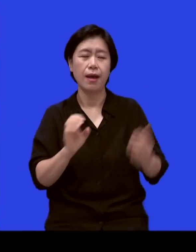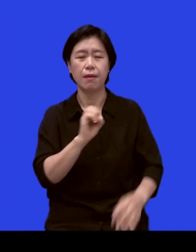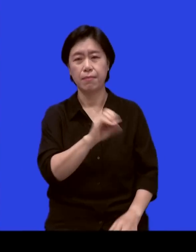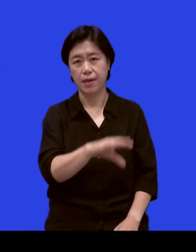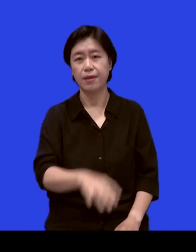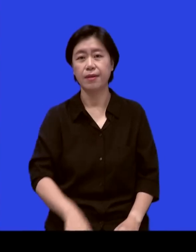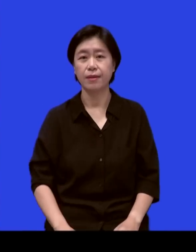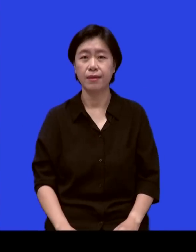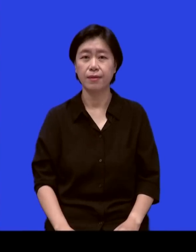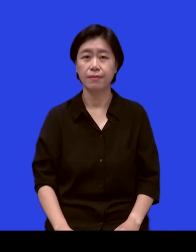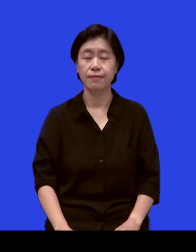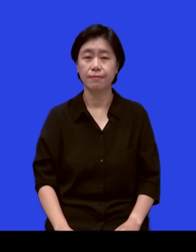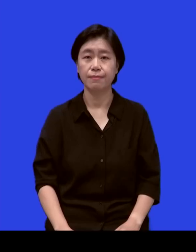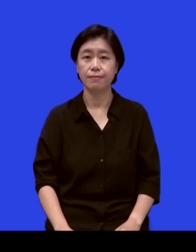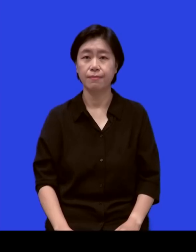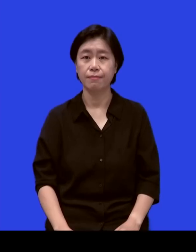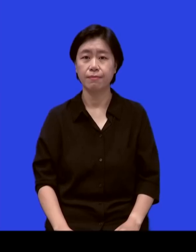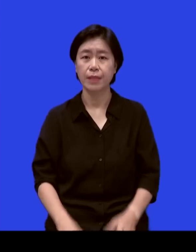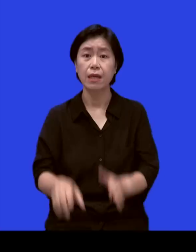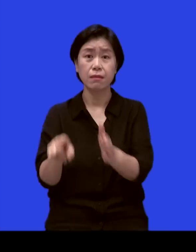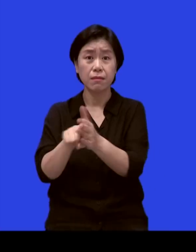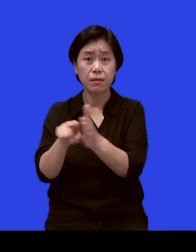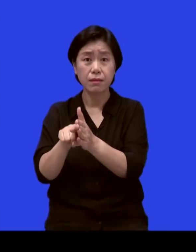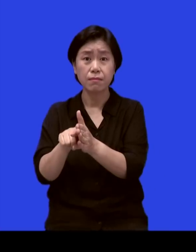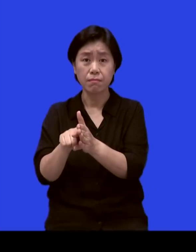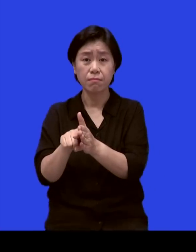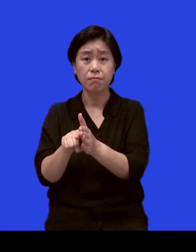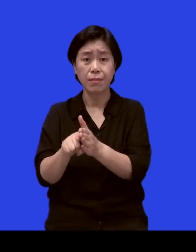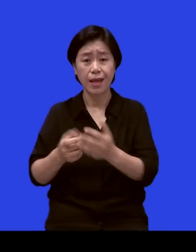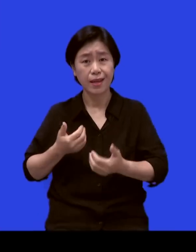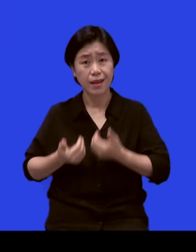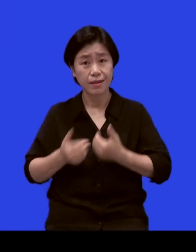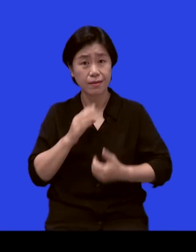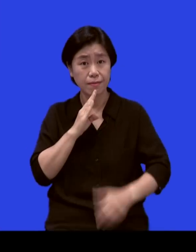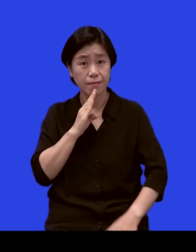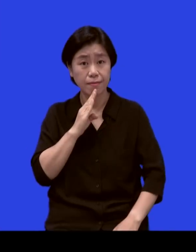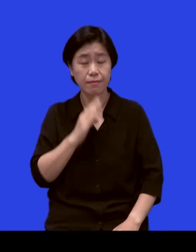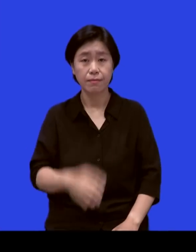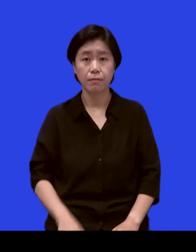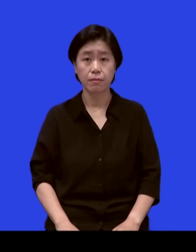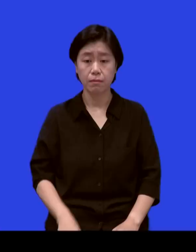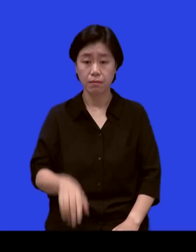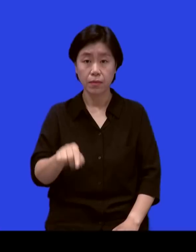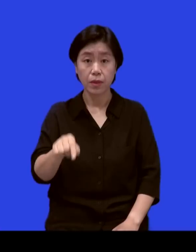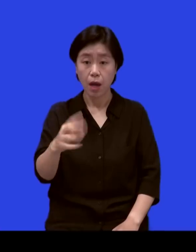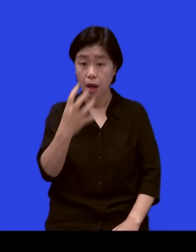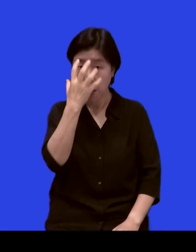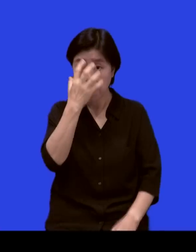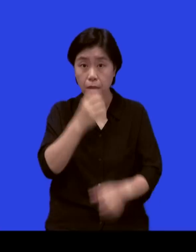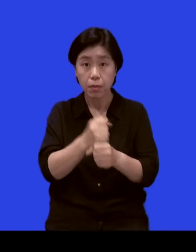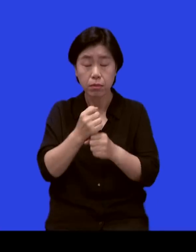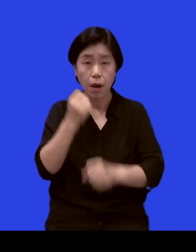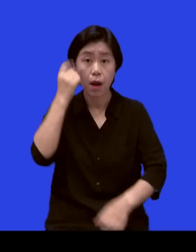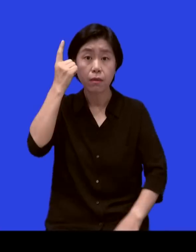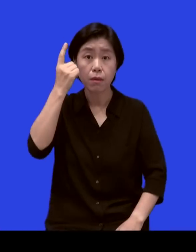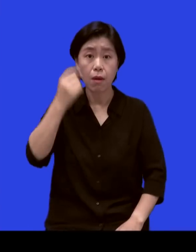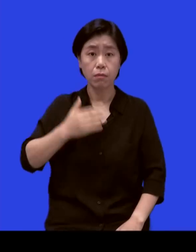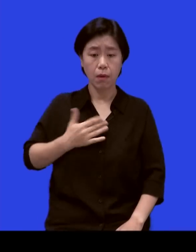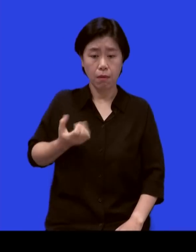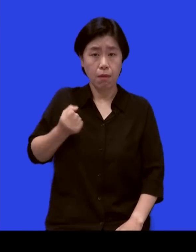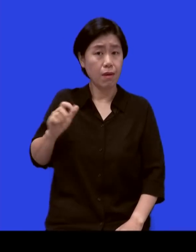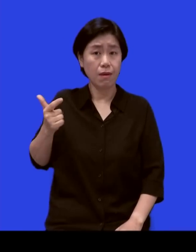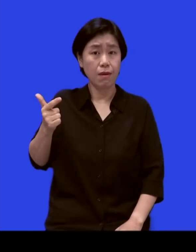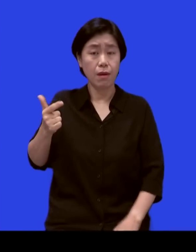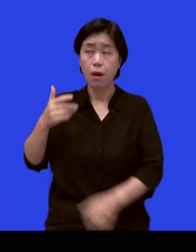갈등이 생기더라고요. 신앙적으로. 네, 신앙적으로 그쵸. 제일 왜냐면 제가 제 거라고 안 했는데 예. 이걸 하나님이